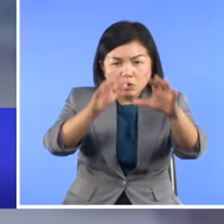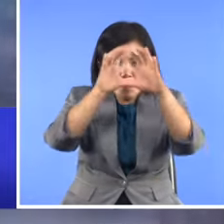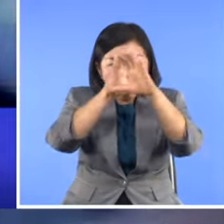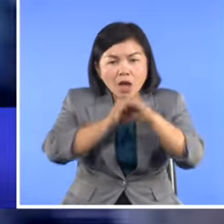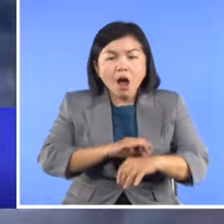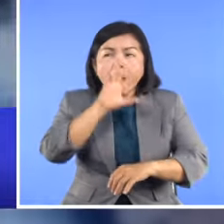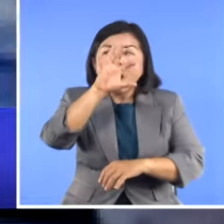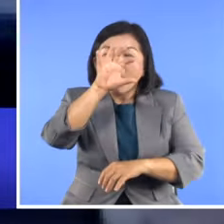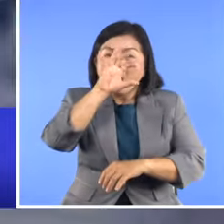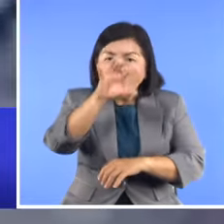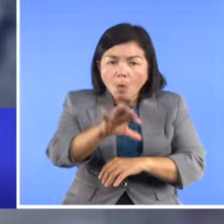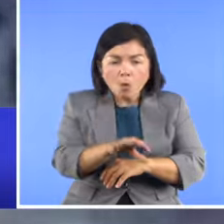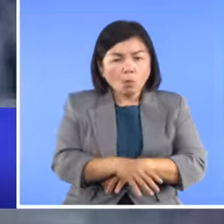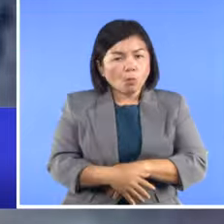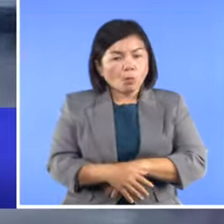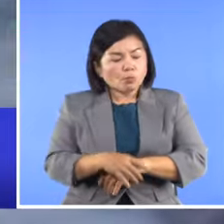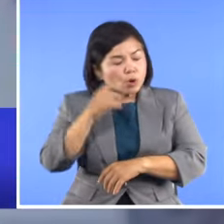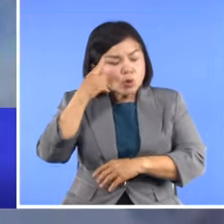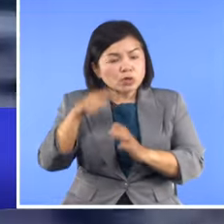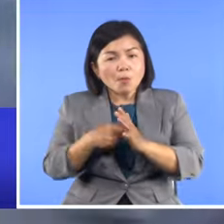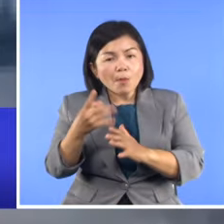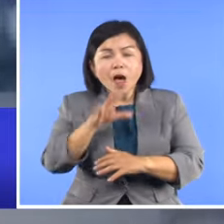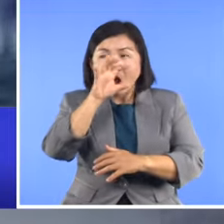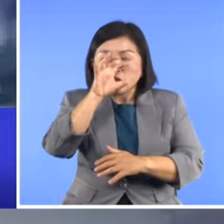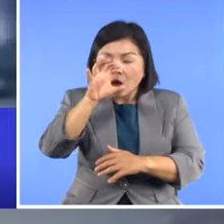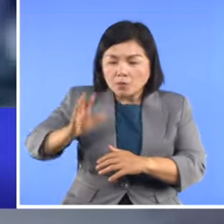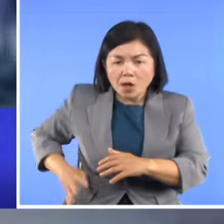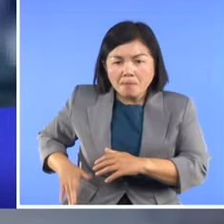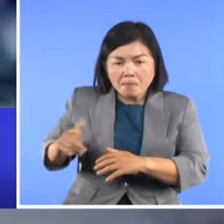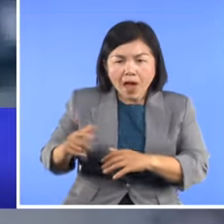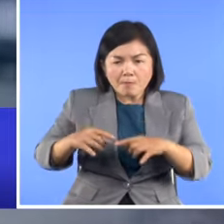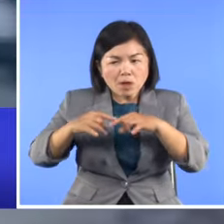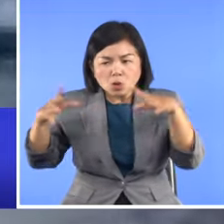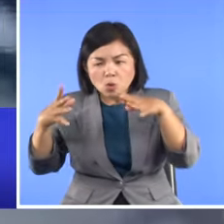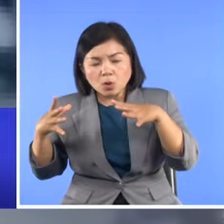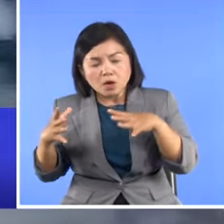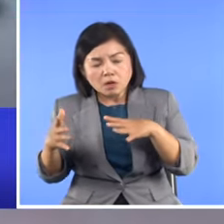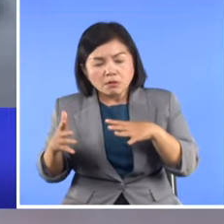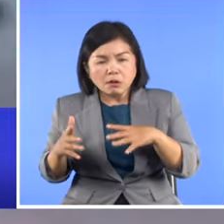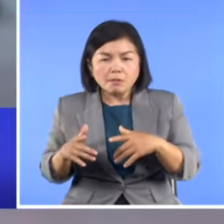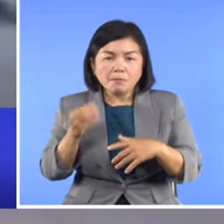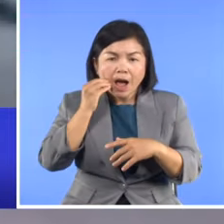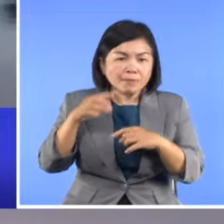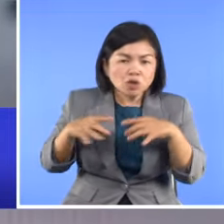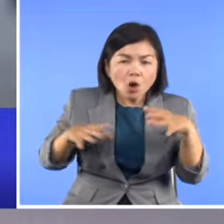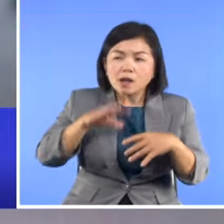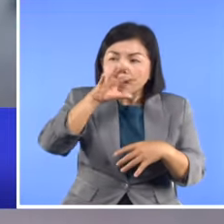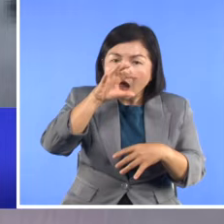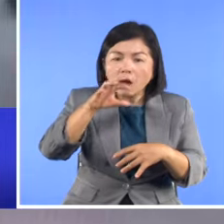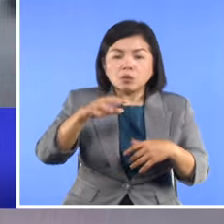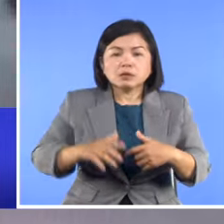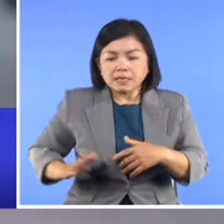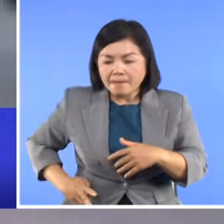าซึ่งก็ไม่ทราบว่าเห่าเพราะอะไรก็ไม่ทราบเหมือนกันมันอาจจะผิดที่ผิดกลิ่นหรือเปล่าก็ไม่ทราบใครผ่านไปผ่านมาก็ทั้งแม่หม